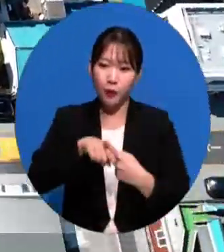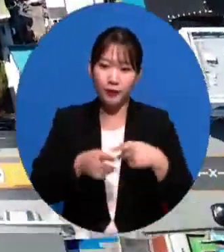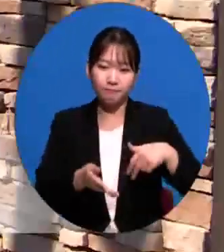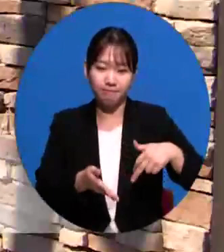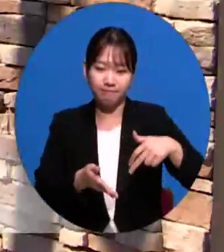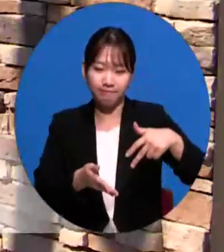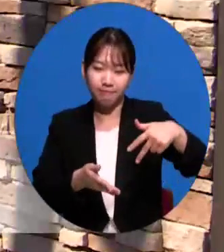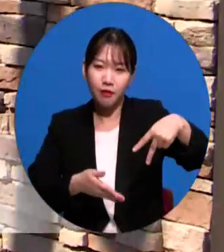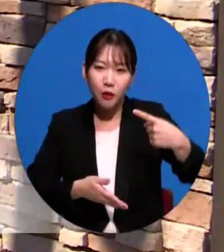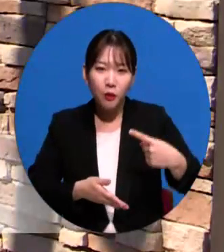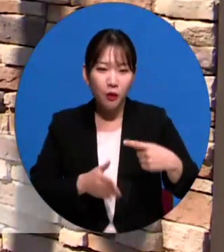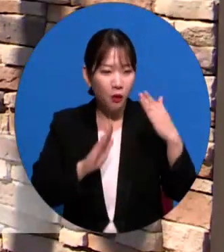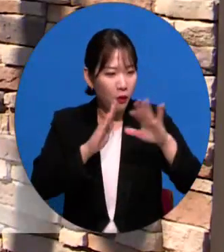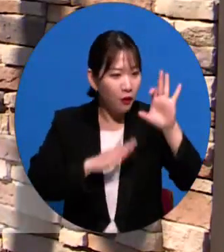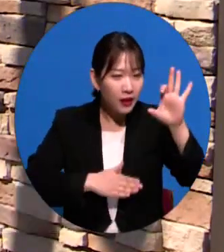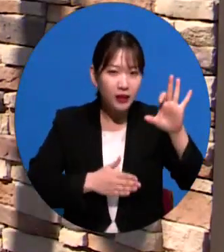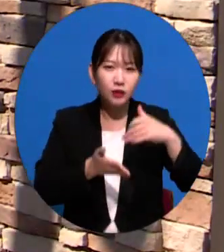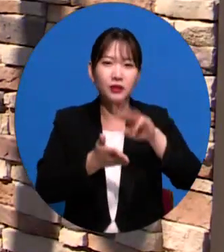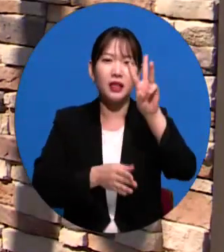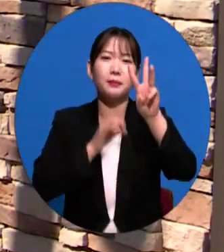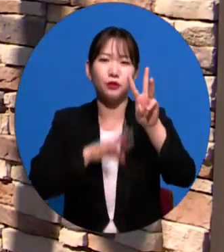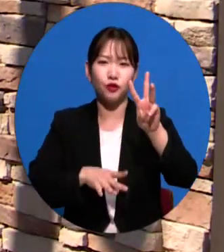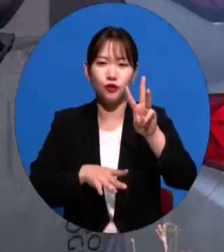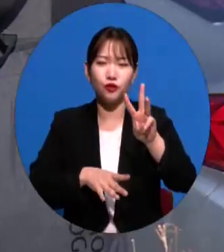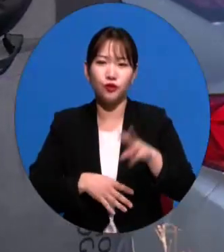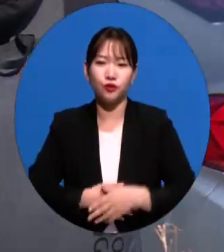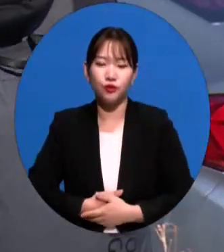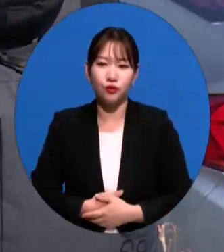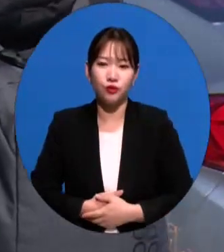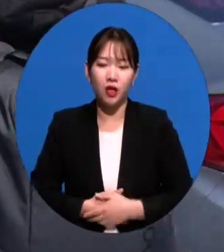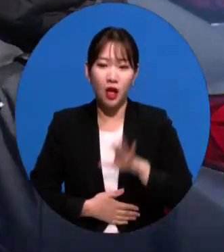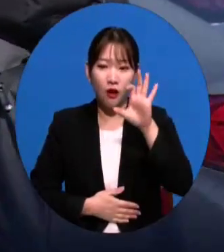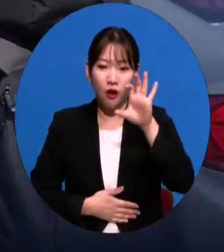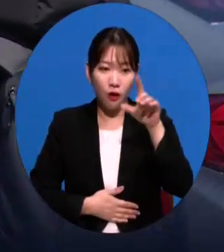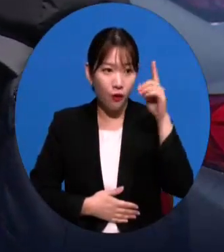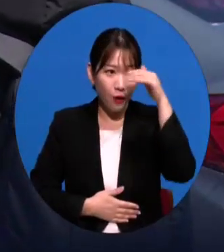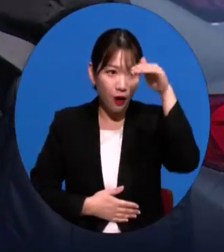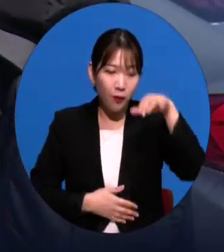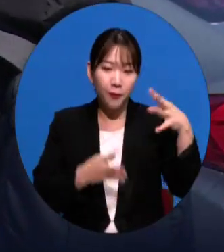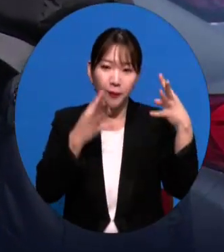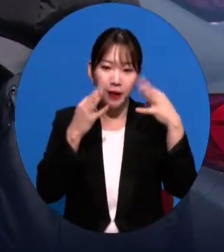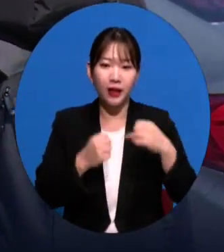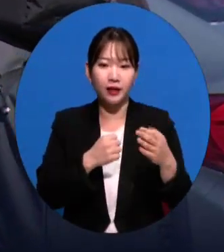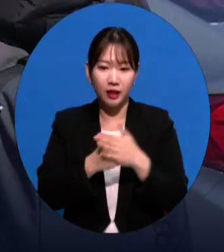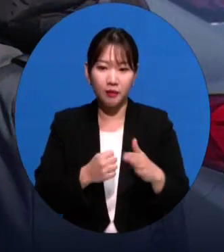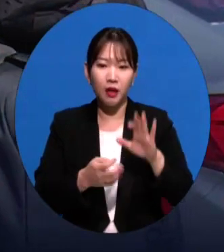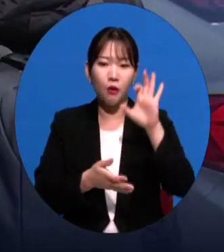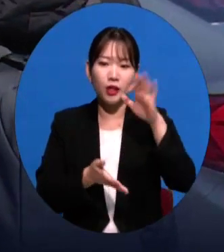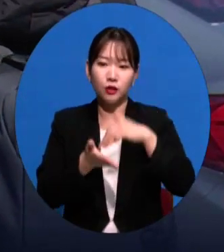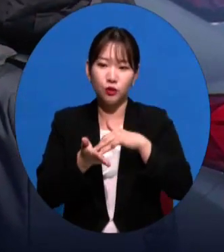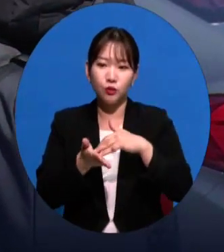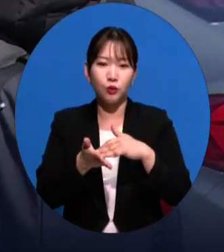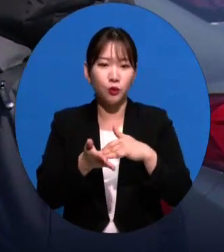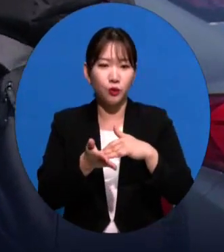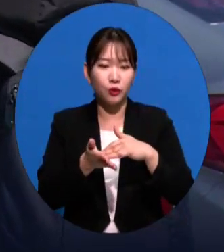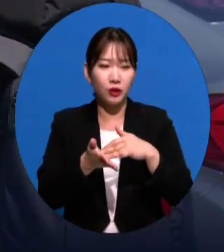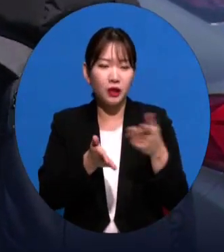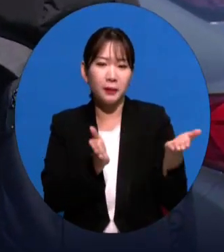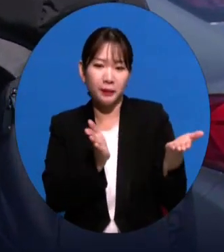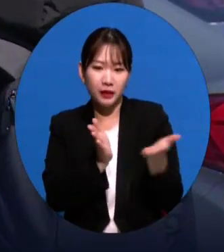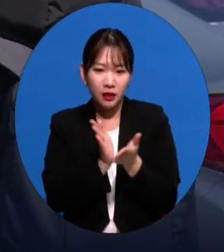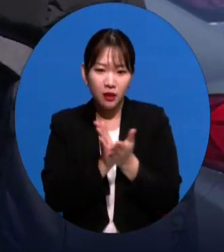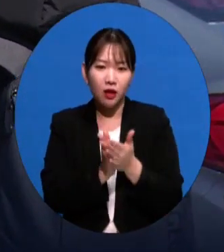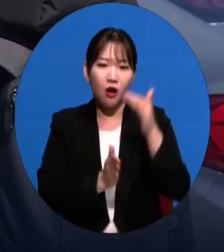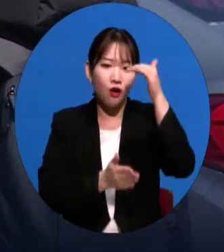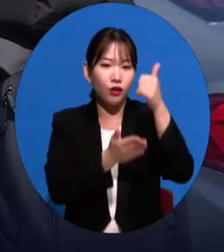걸어봐야 공중 화장실은 3개뿐입니다. 관광지가 많다 보니까 그러니까 화장실 개수도